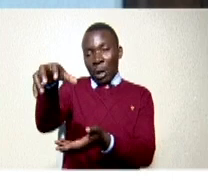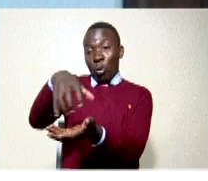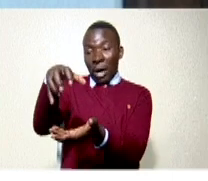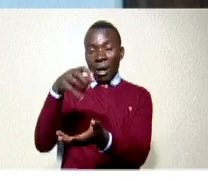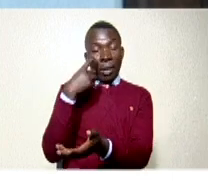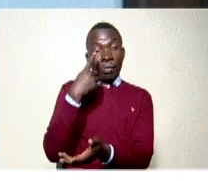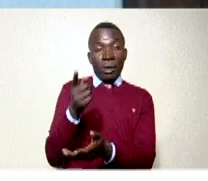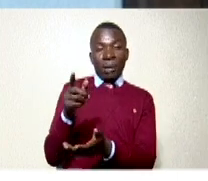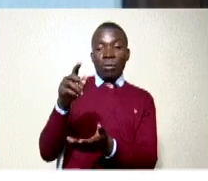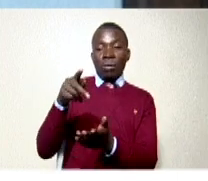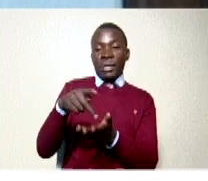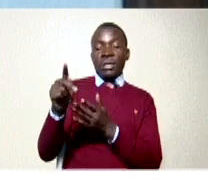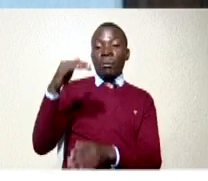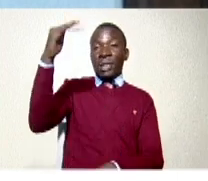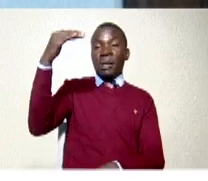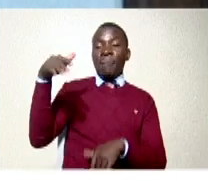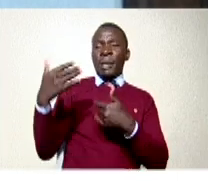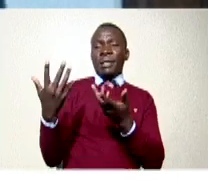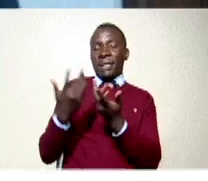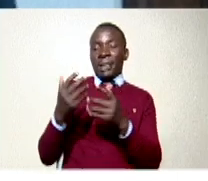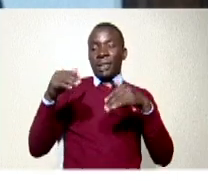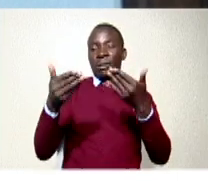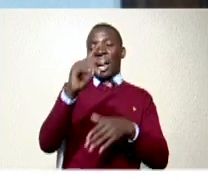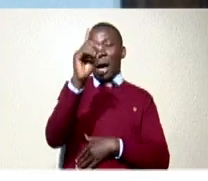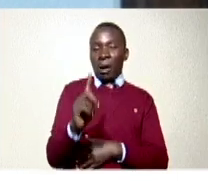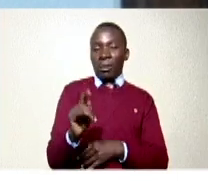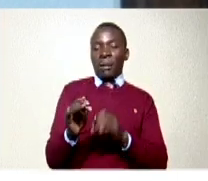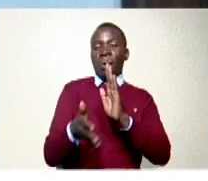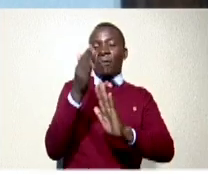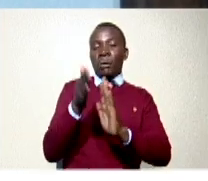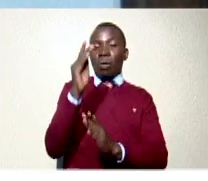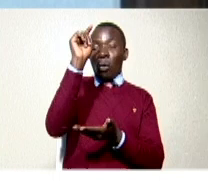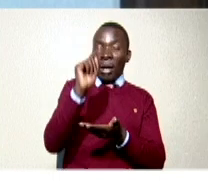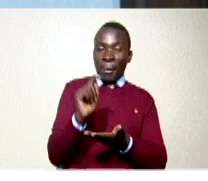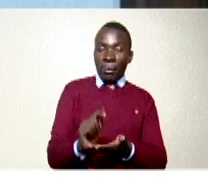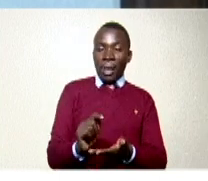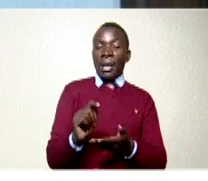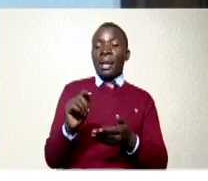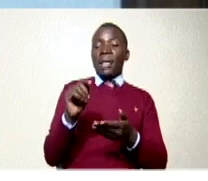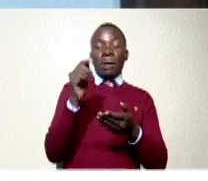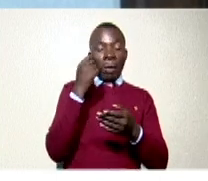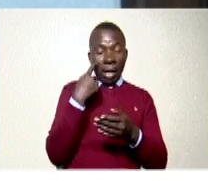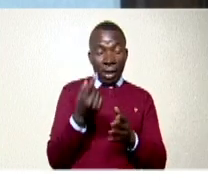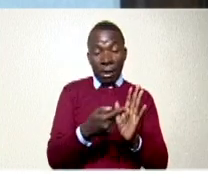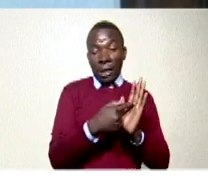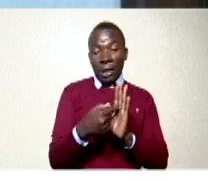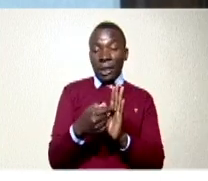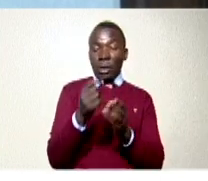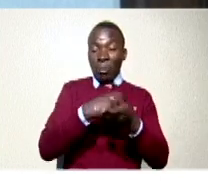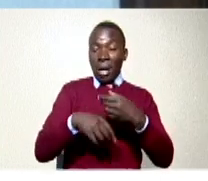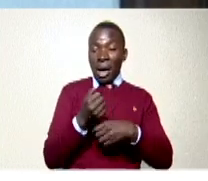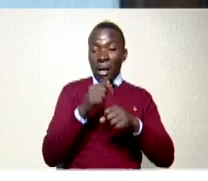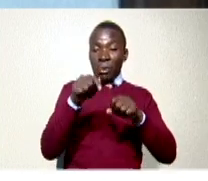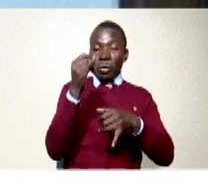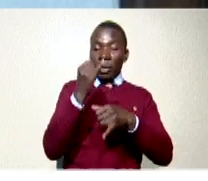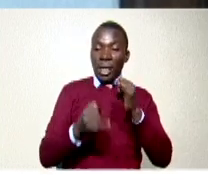ko ibiciro bikiri hejuru ibyo byo bihuzwa gute kuba uwo muvuduko ugabanuka biragenda bijya simwana agaragaje ko uyu mwaka uzarangira